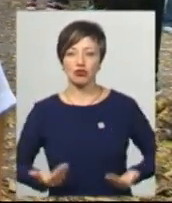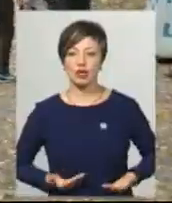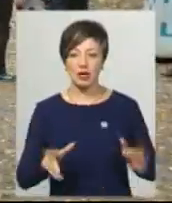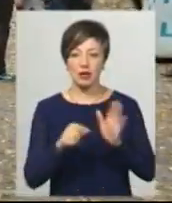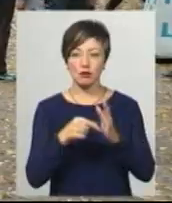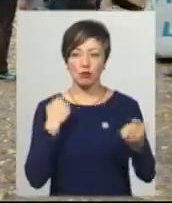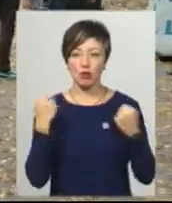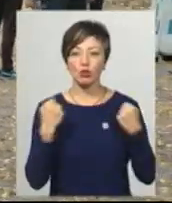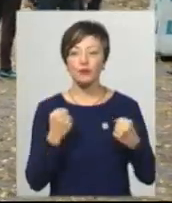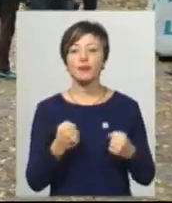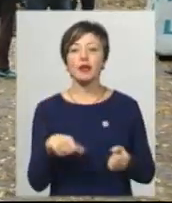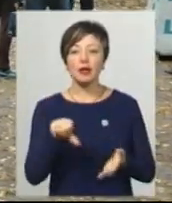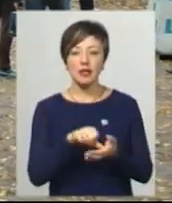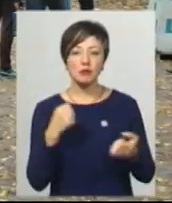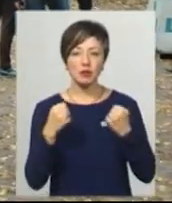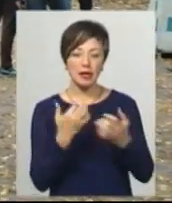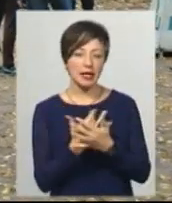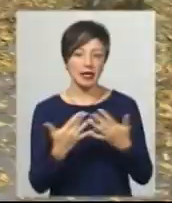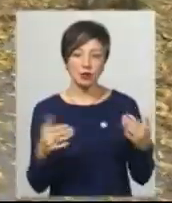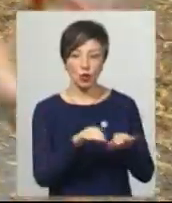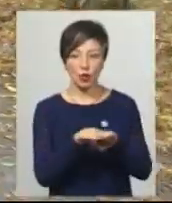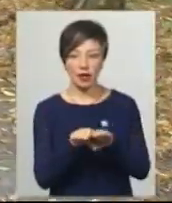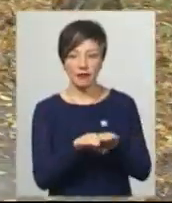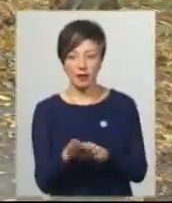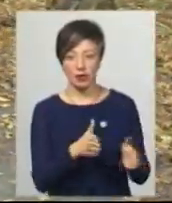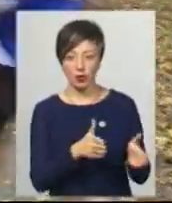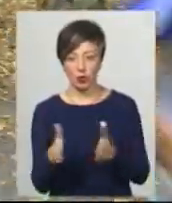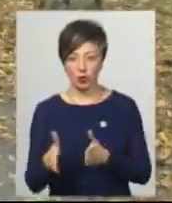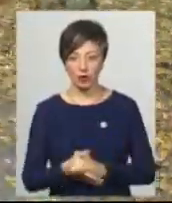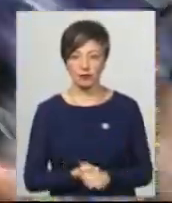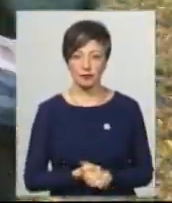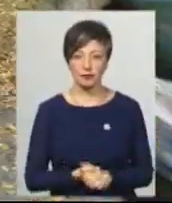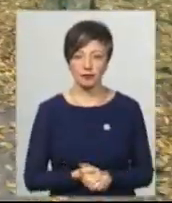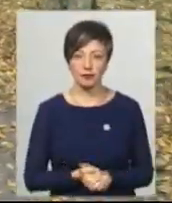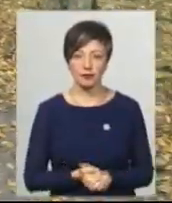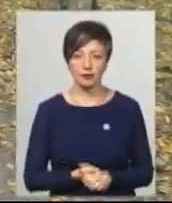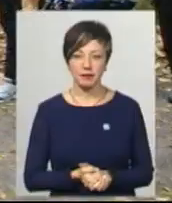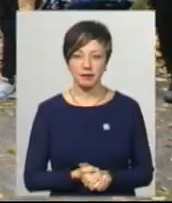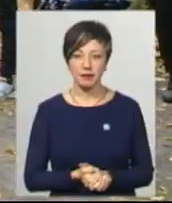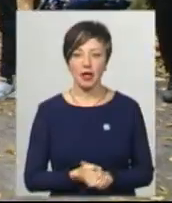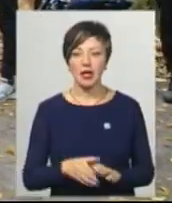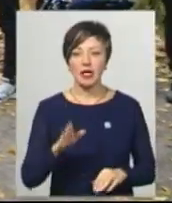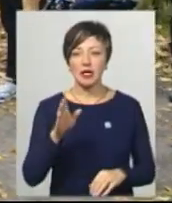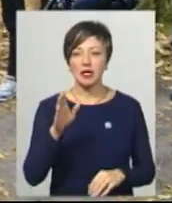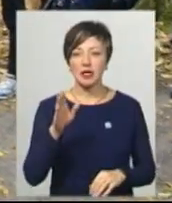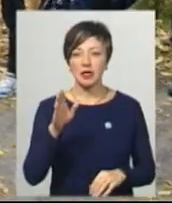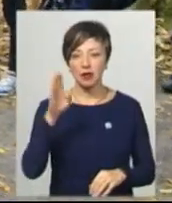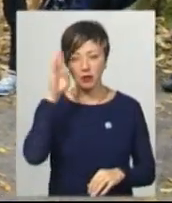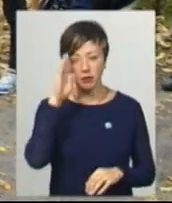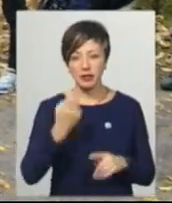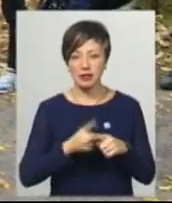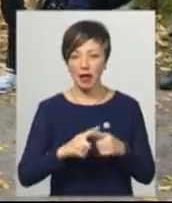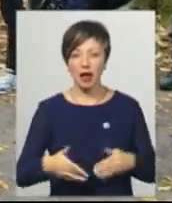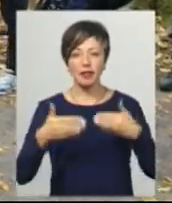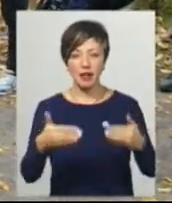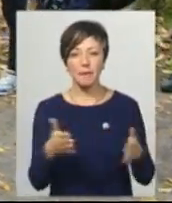спортом. На спартакіаді представлені спортсмени різного рівня підготовки – від аматорів і до професіоналів. Для Владислава Мартонюка ці змагання є одним етапом підготовки